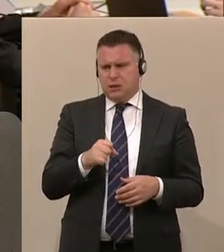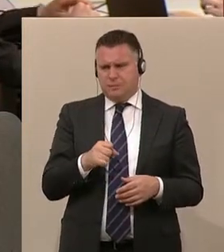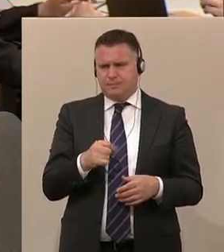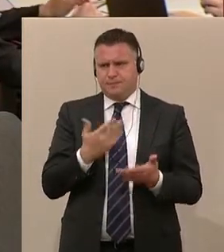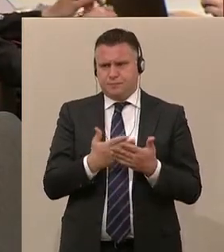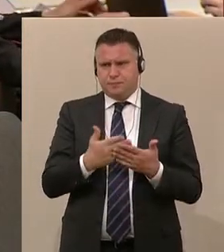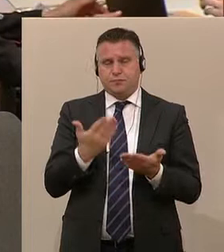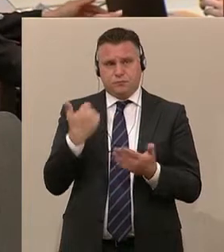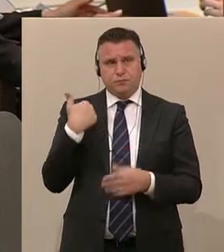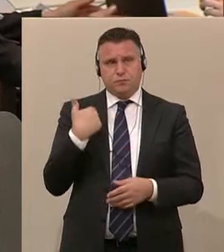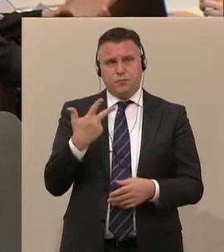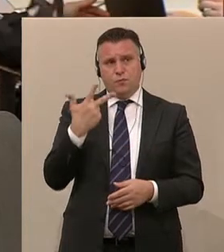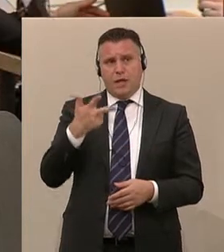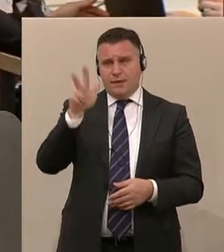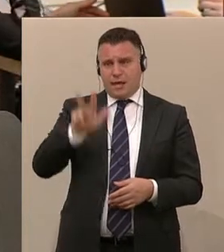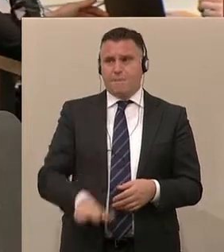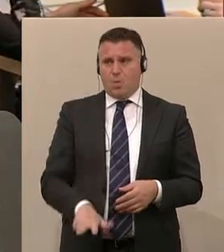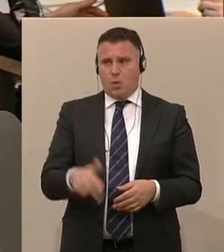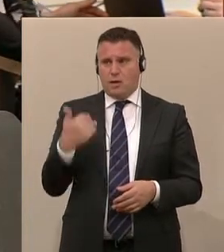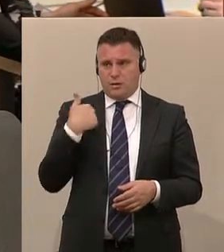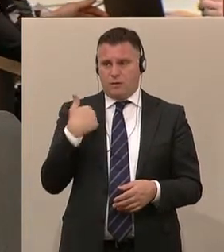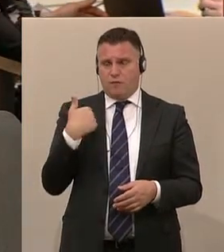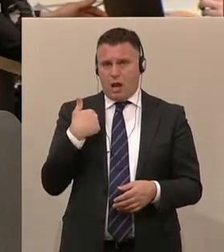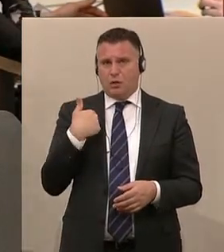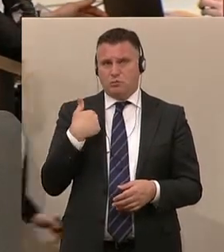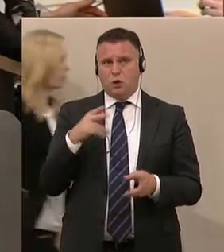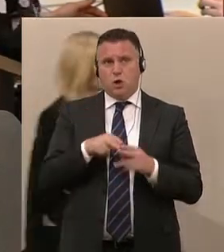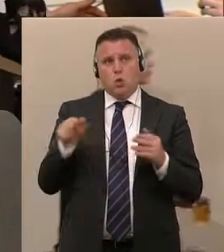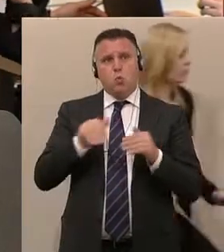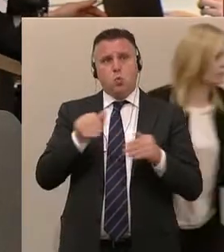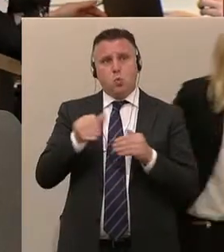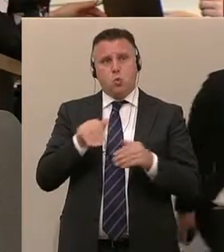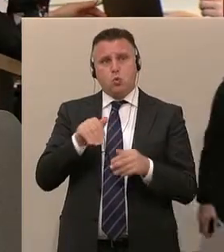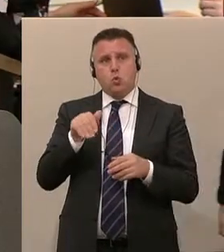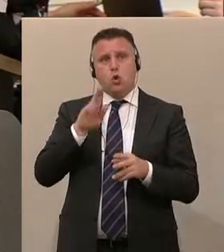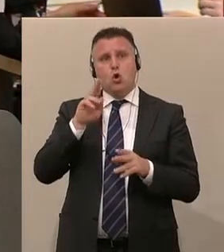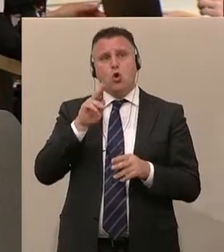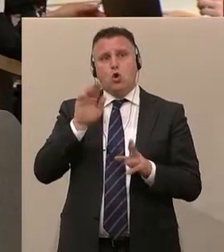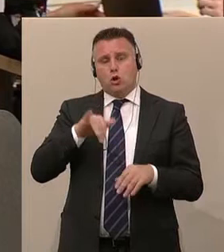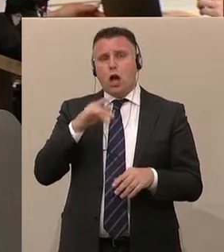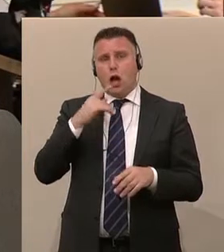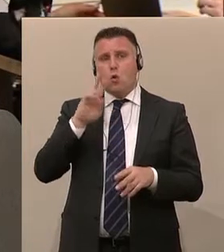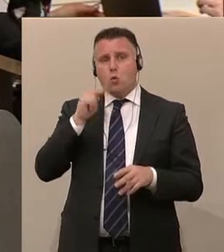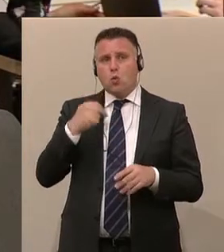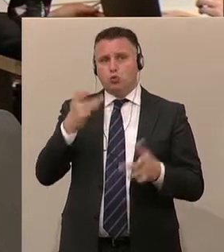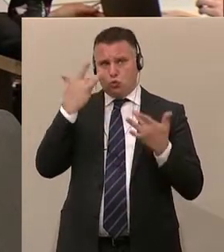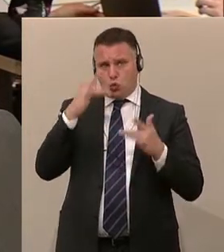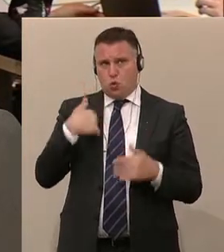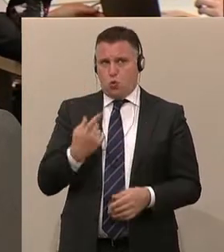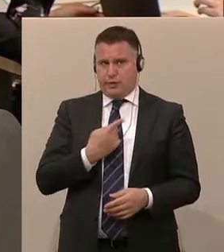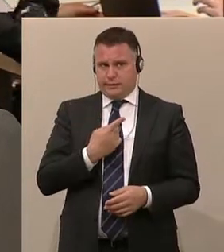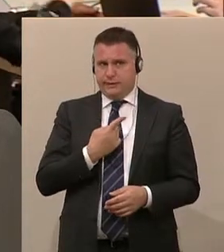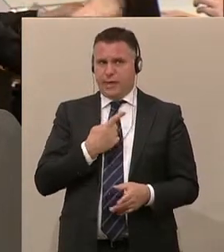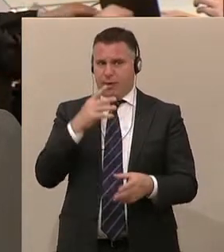Und als ich dann vor circa 3 Monaten die Chance bekommen habe, der Bundesminister für Kunst und Kultur zu werden, wo auch